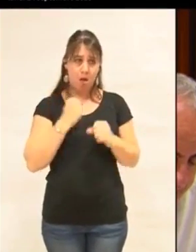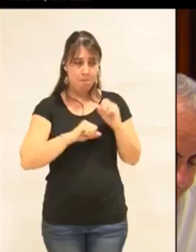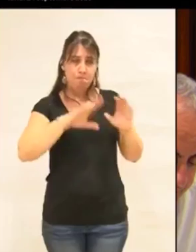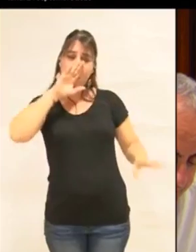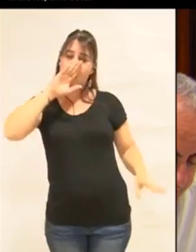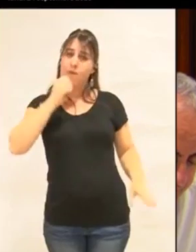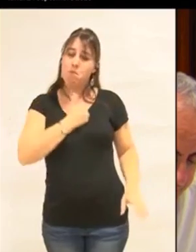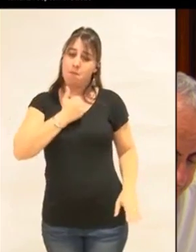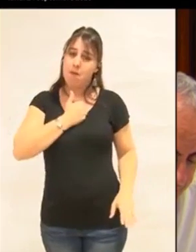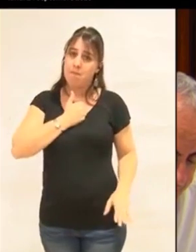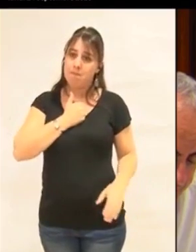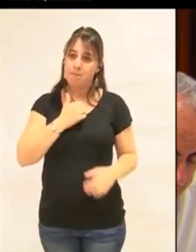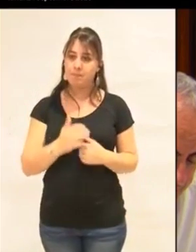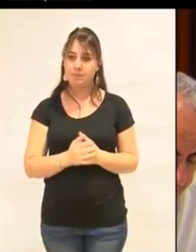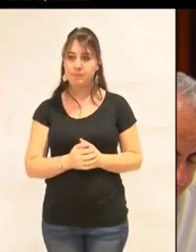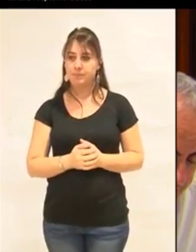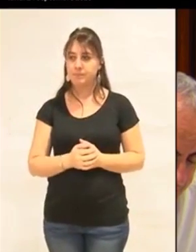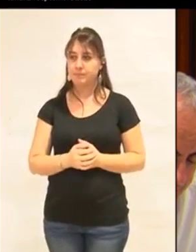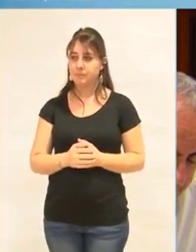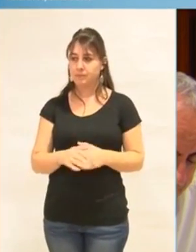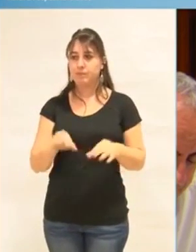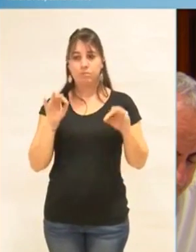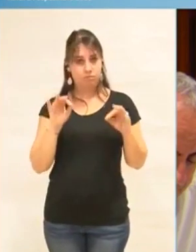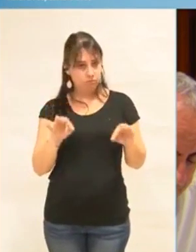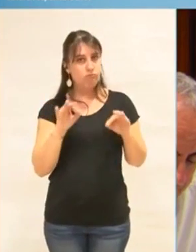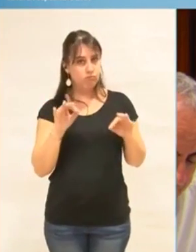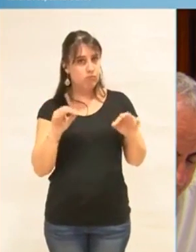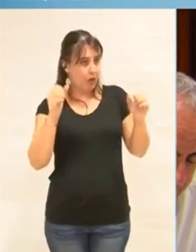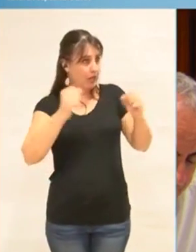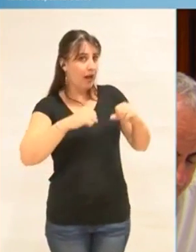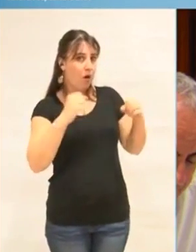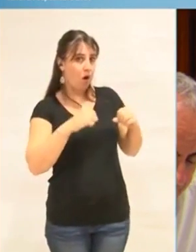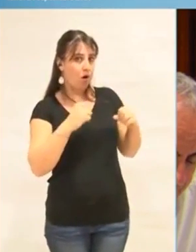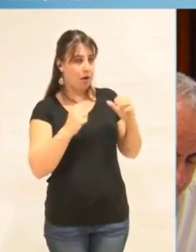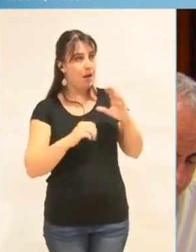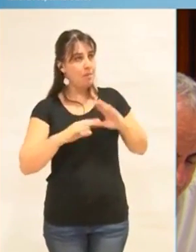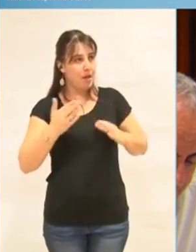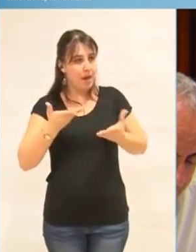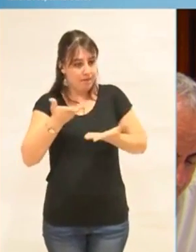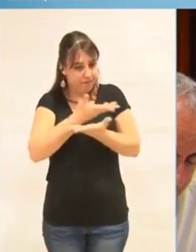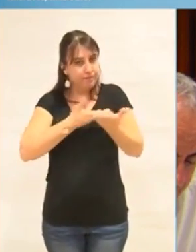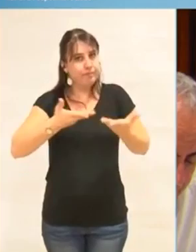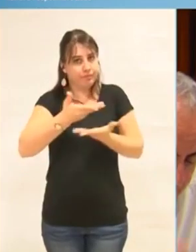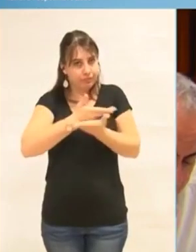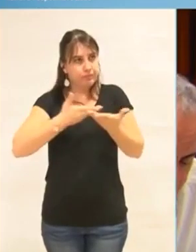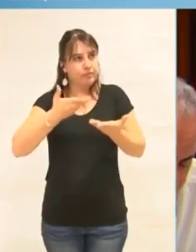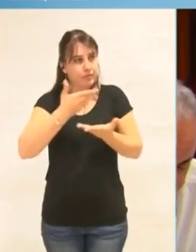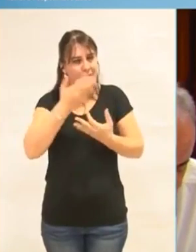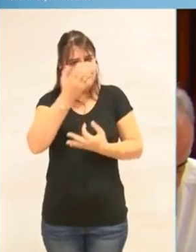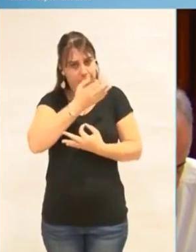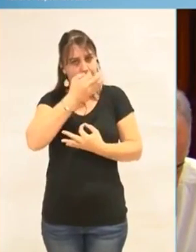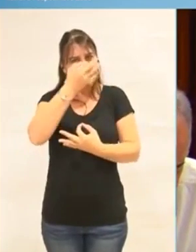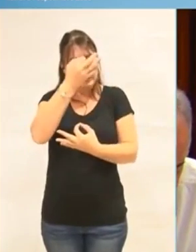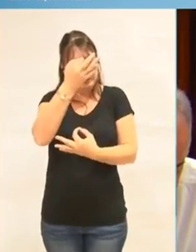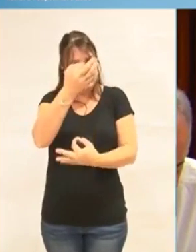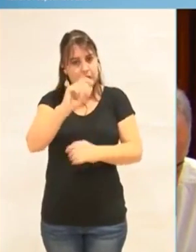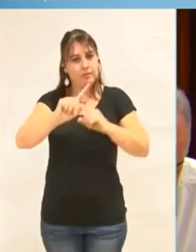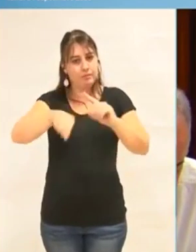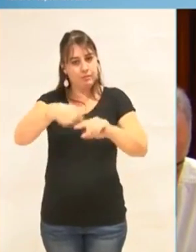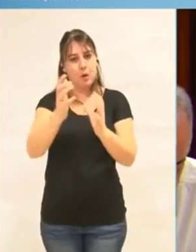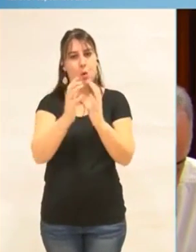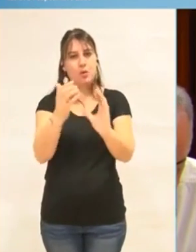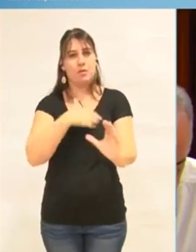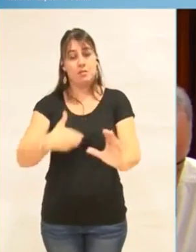choses. Oui, très bien, mais parlons-en très très précisément avant un conseil